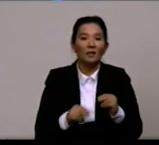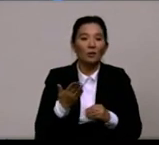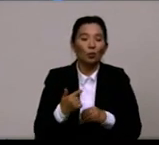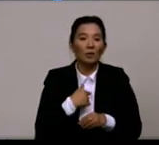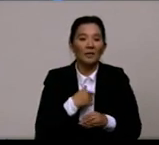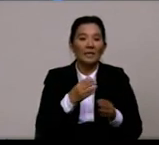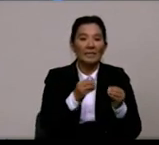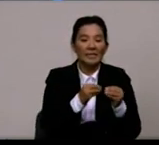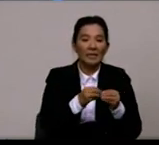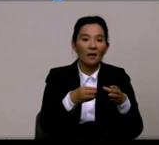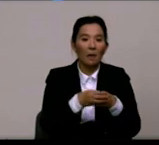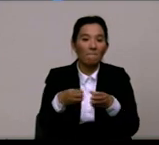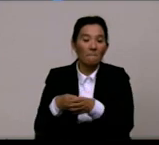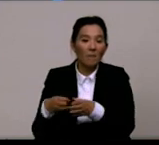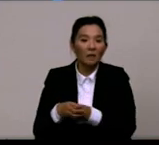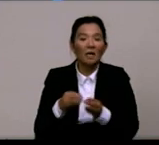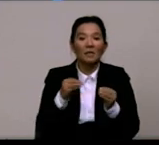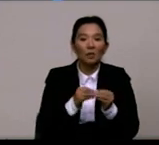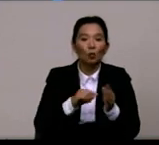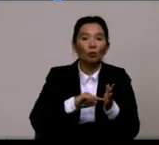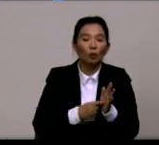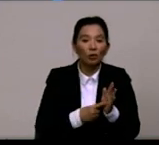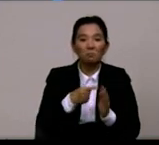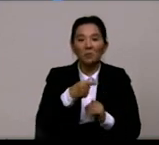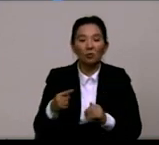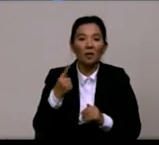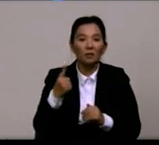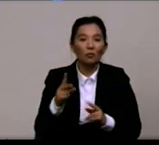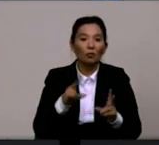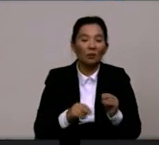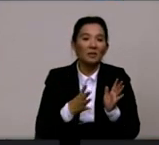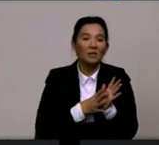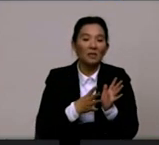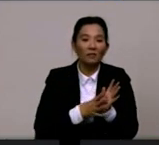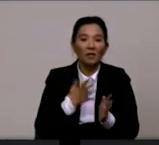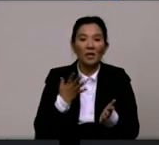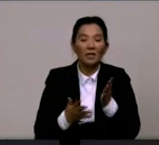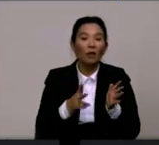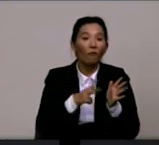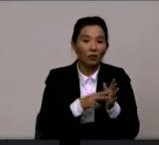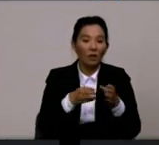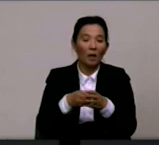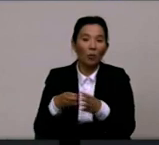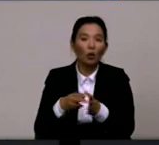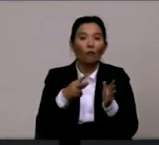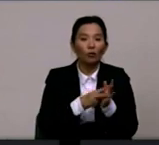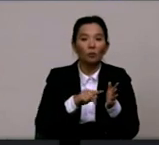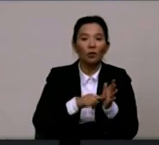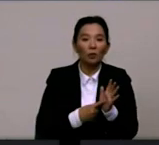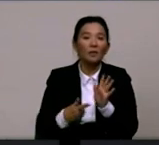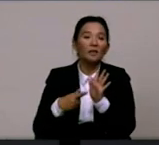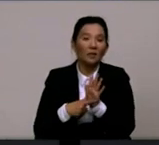будет 10 команд, 10 умножаем 10 минус 1, то есть на 9. Если 8 команд, 8 умножаем